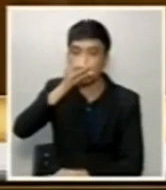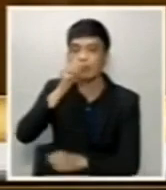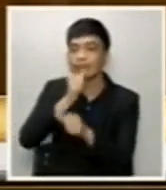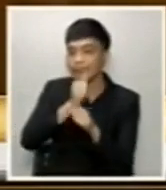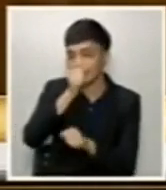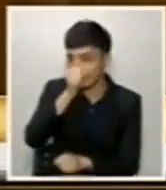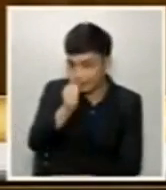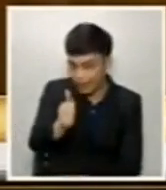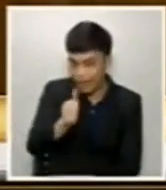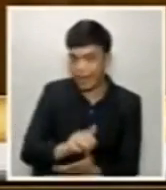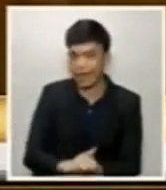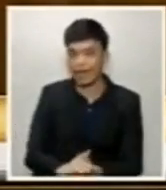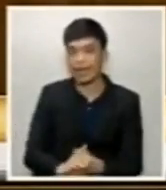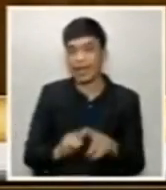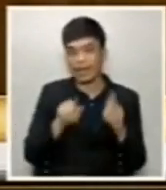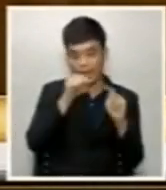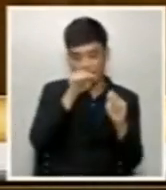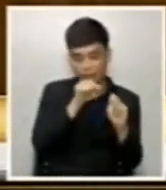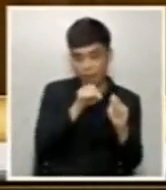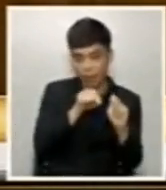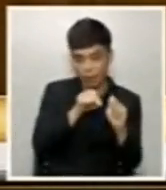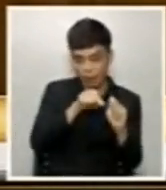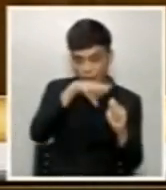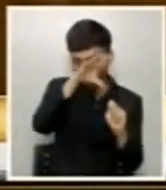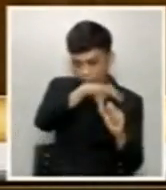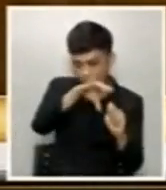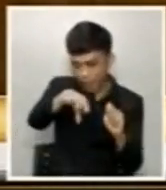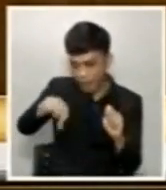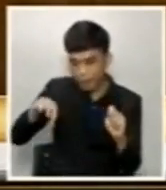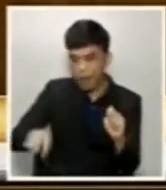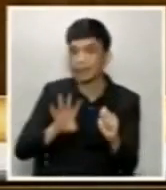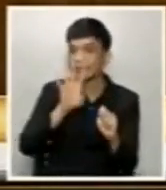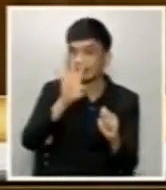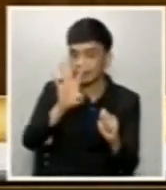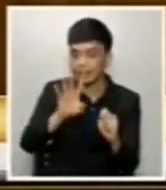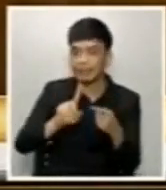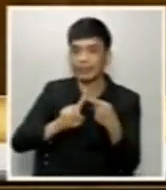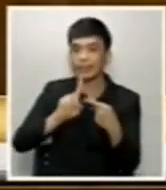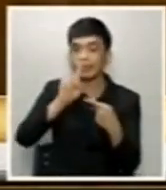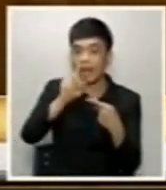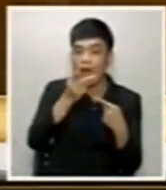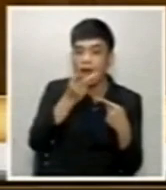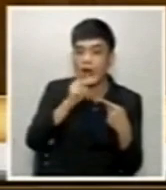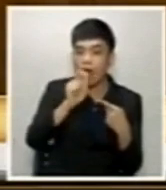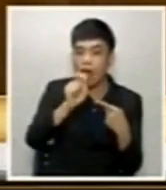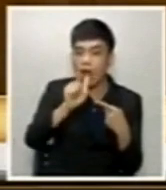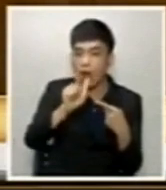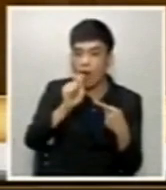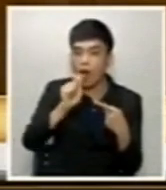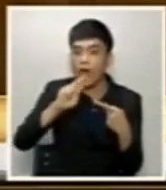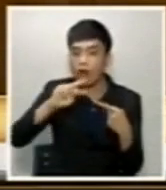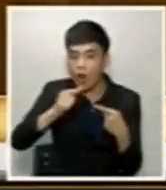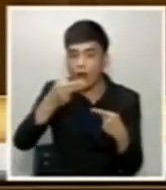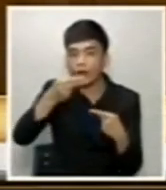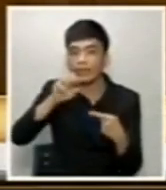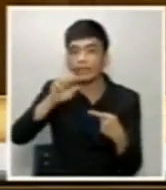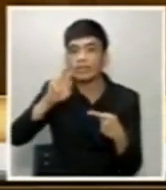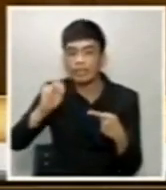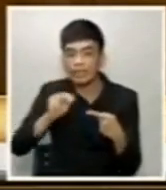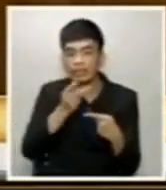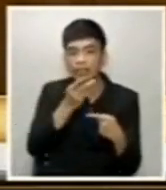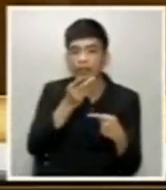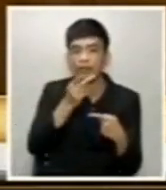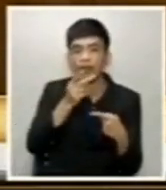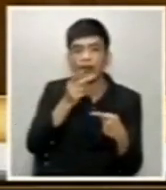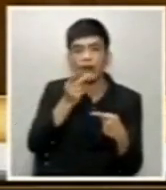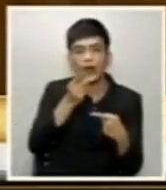ที่4ตำบลในอำเภออ่าวลึกนะครับก็คือตำบลคลองหินนะครับตำบลคลองยานะครับตำบลบ้